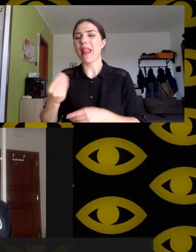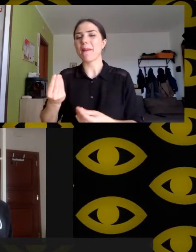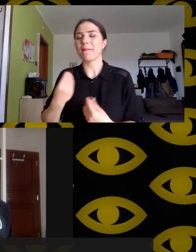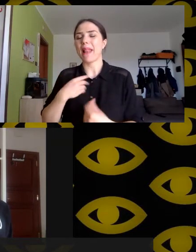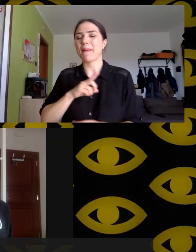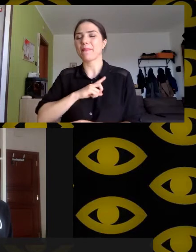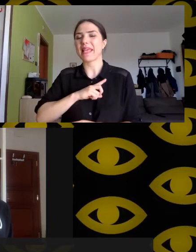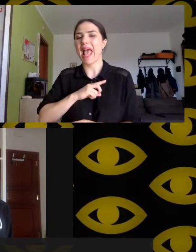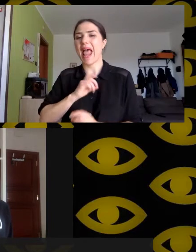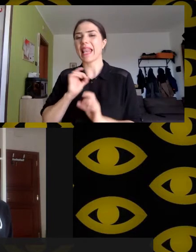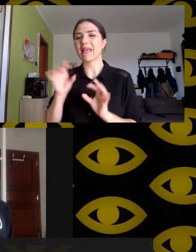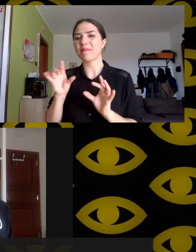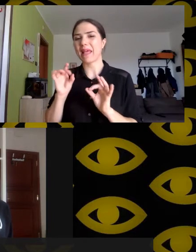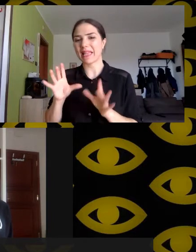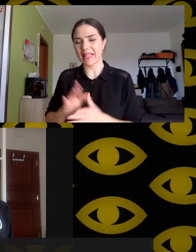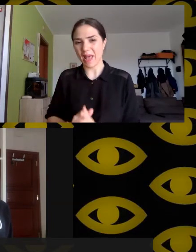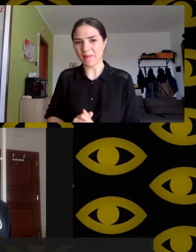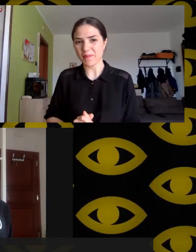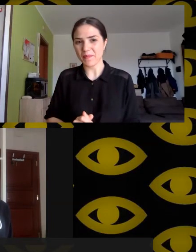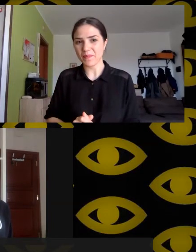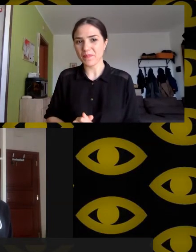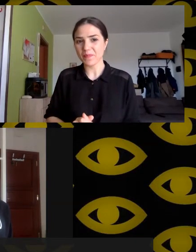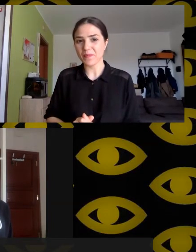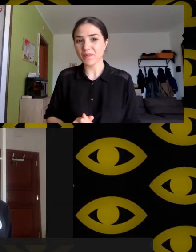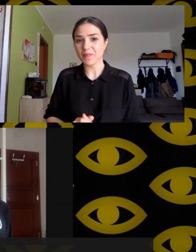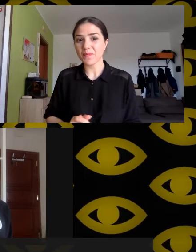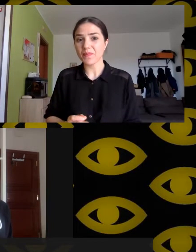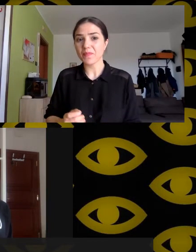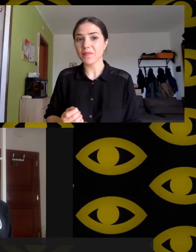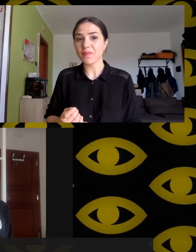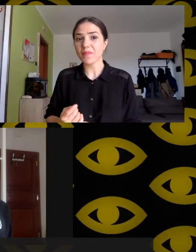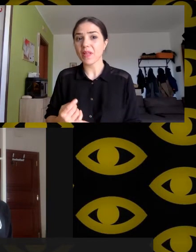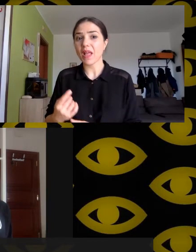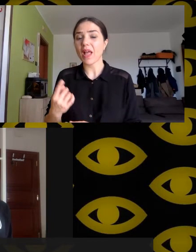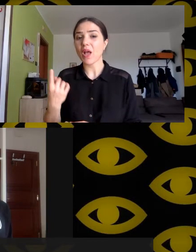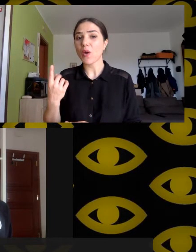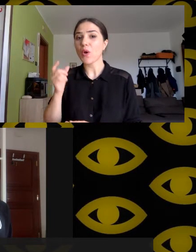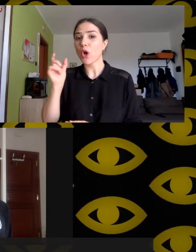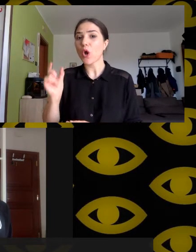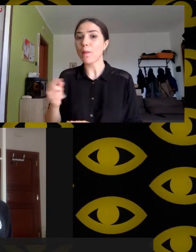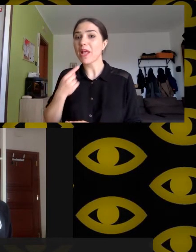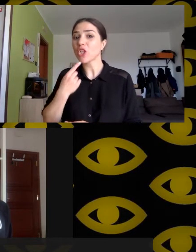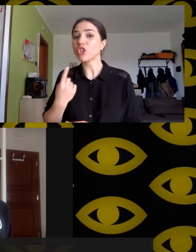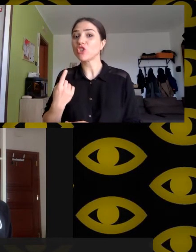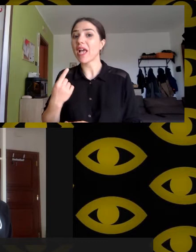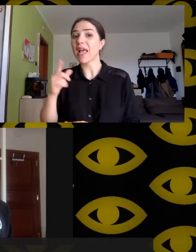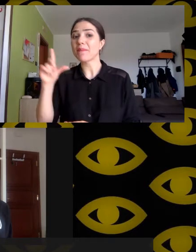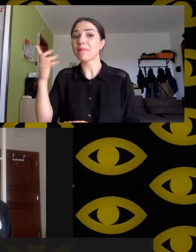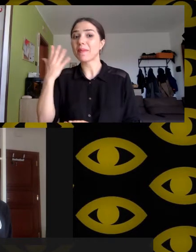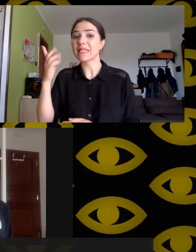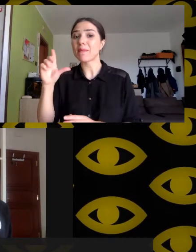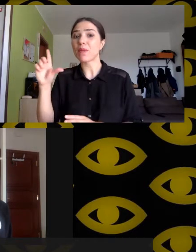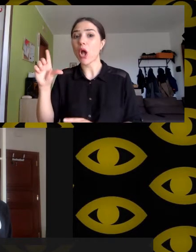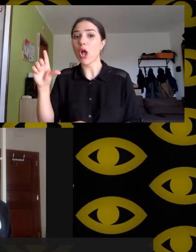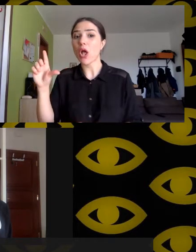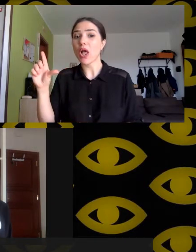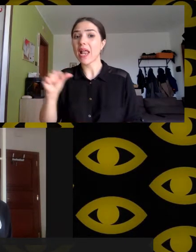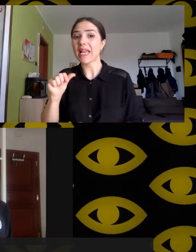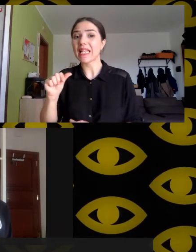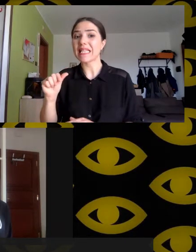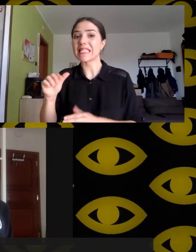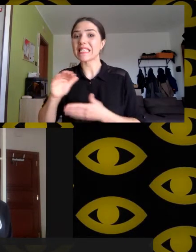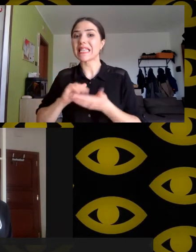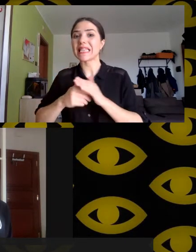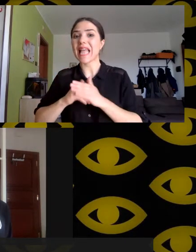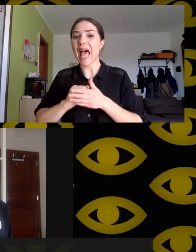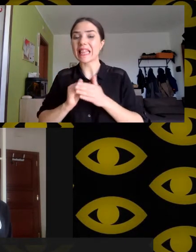qualche opinione sulla lingua dei segni tattile per chi non sente o non vede poco, l'hai mai provata